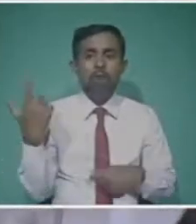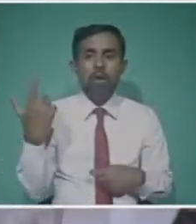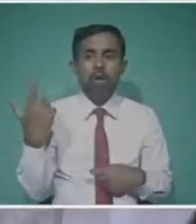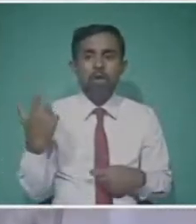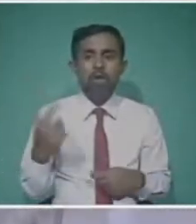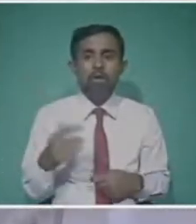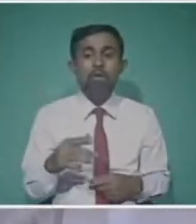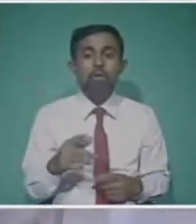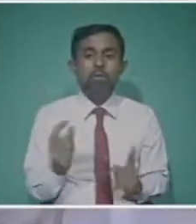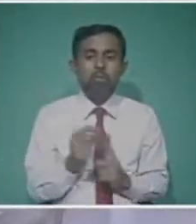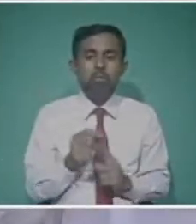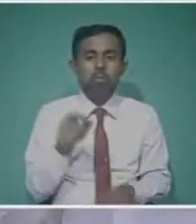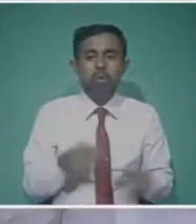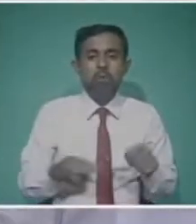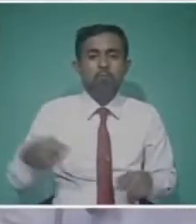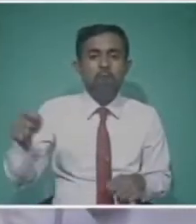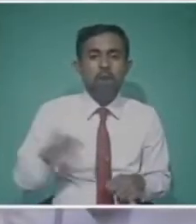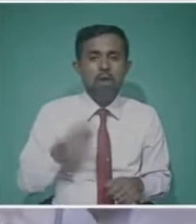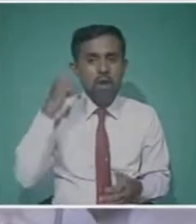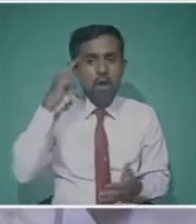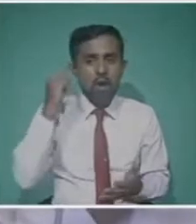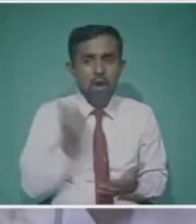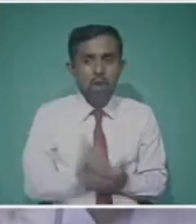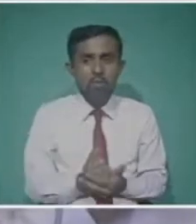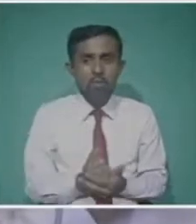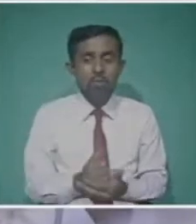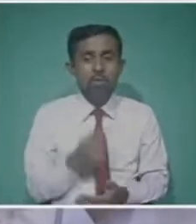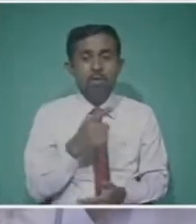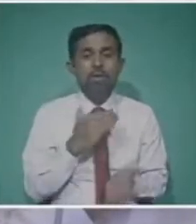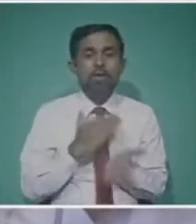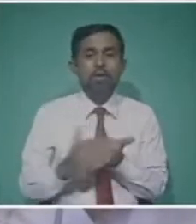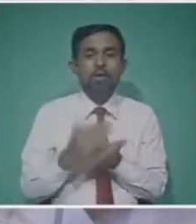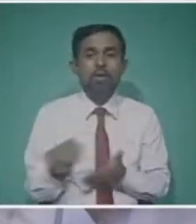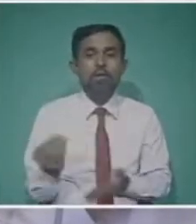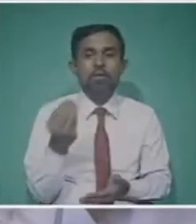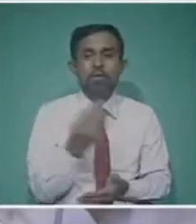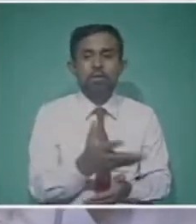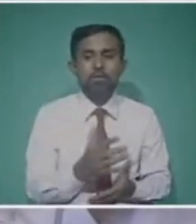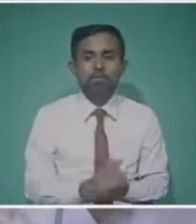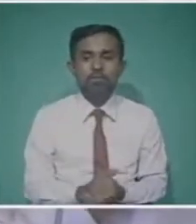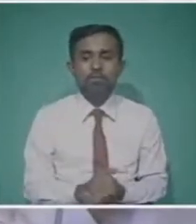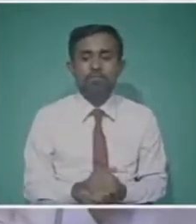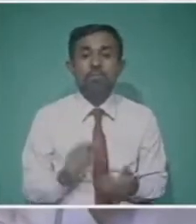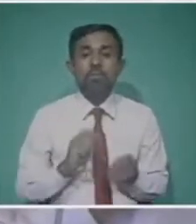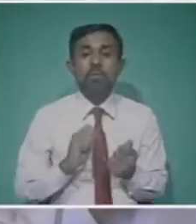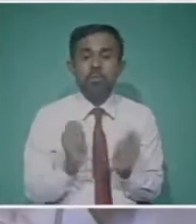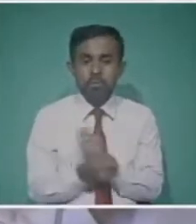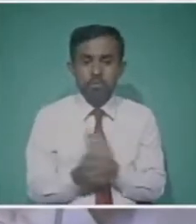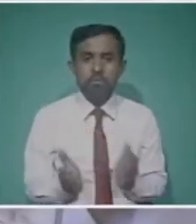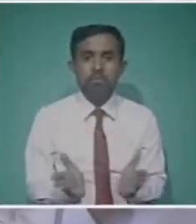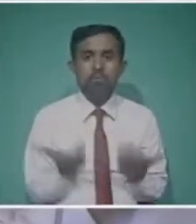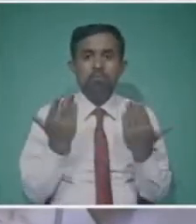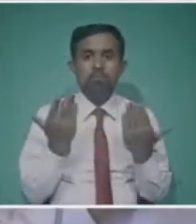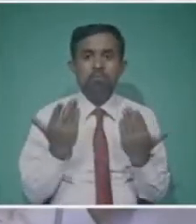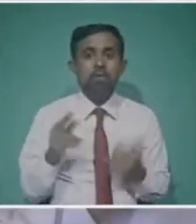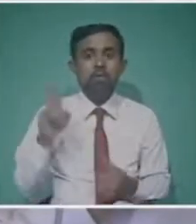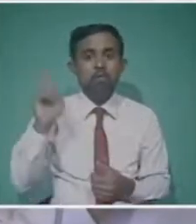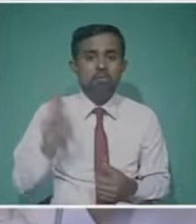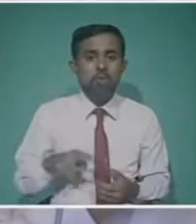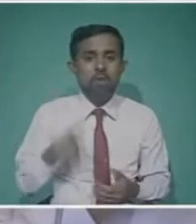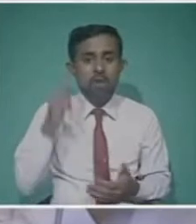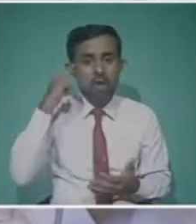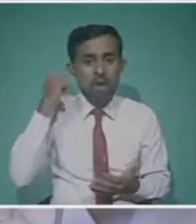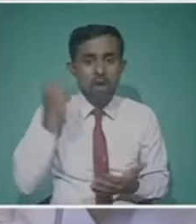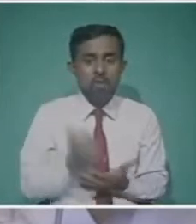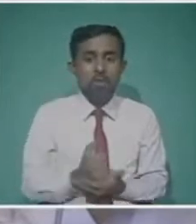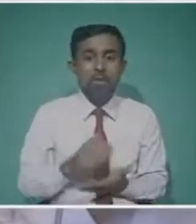පුංචි මිනිස්සුන්ට ගන්න අමාරුයි. ඒ නිසා තමයි එයාට ඒ සහනාධාරය ලබා දෙන්නේ. මේ වෙනස තමයි කරන්නේ. මේක දිරව ගන්න අමාරුයි.